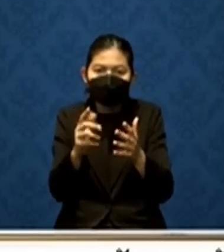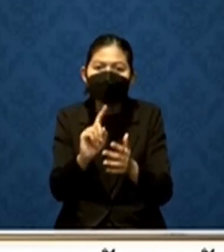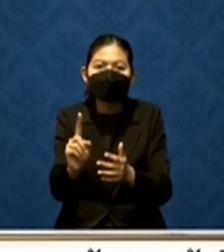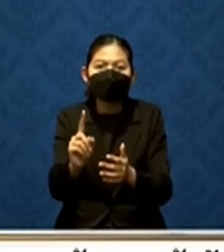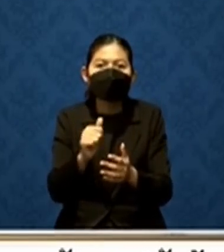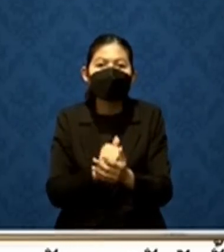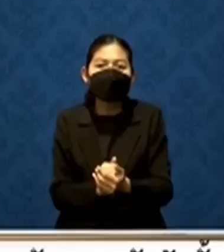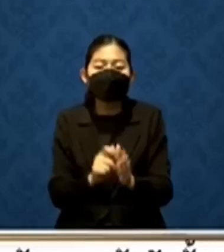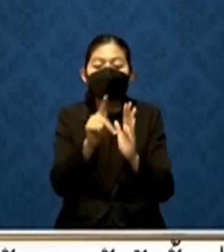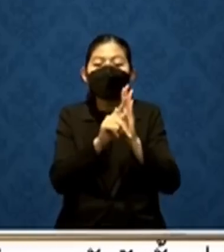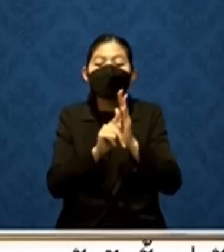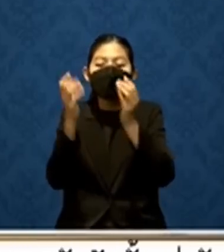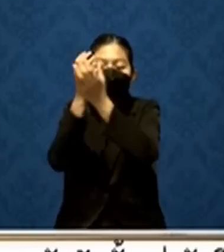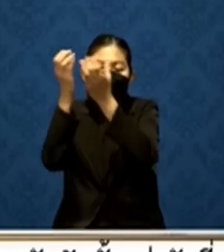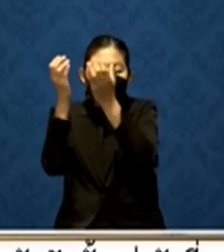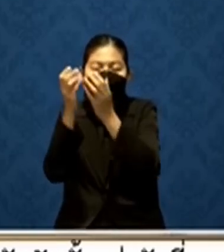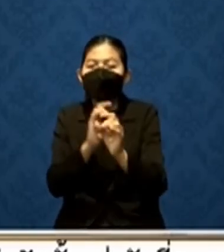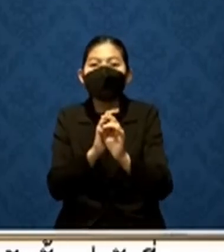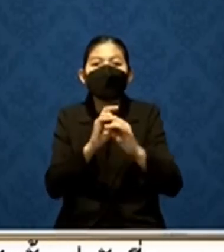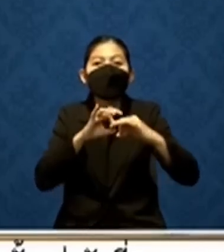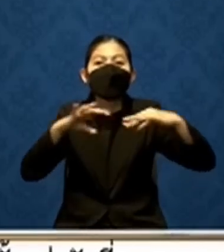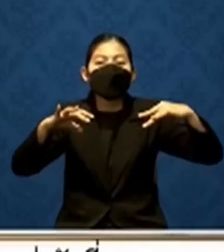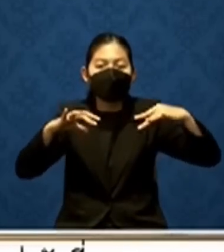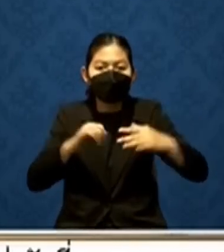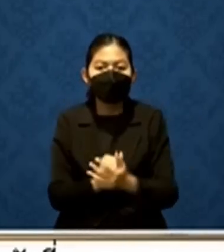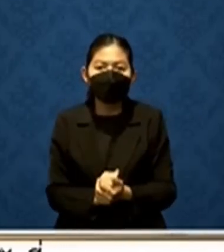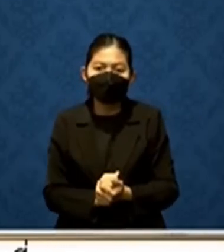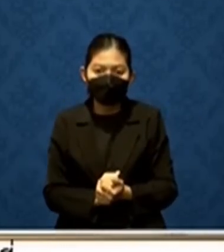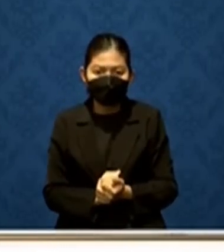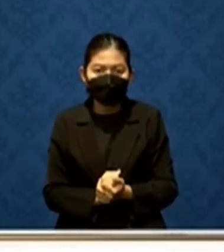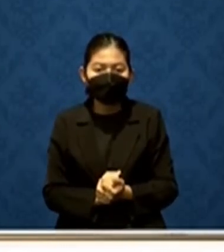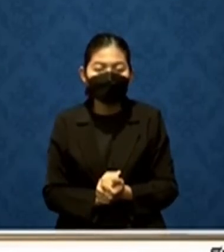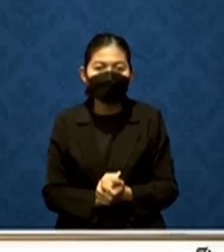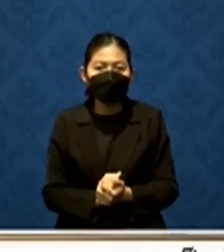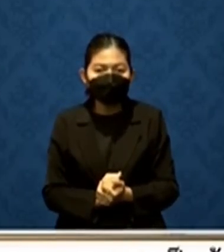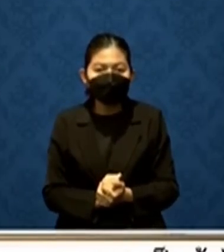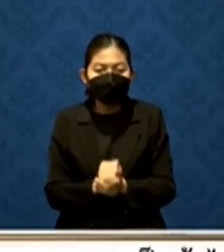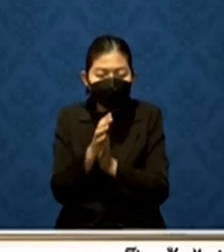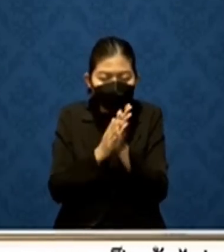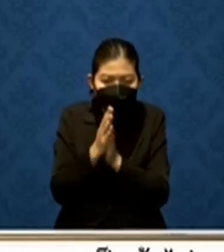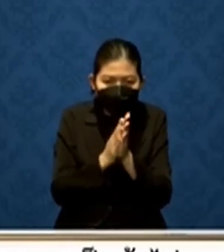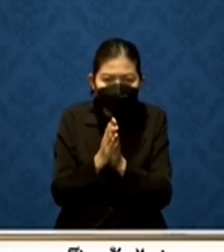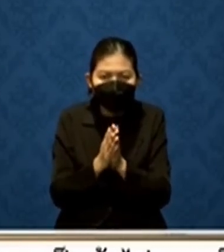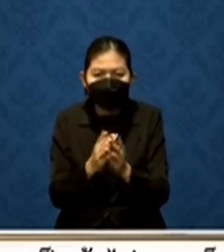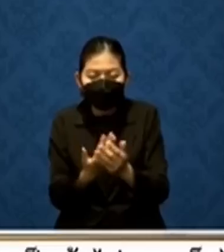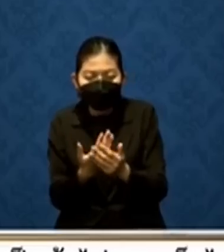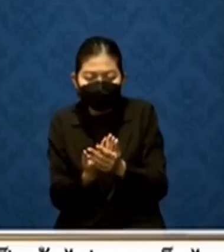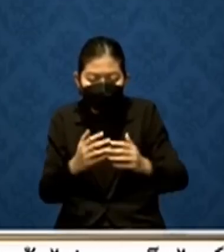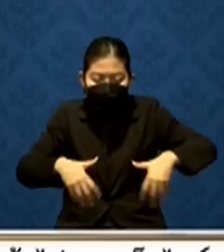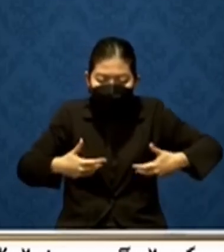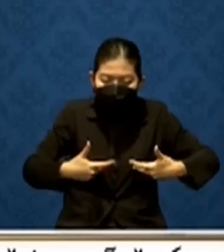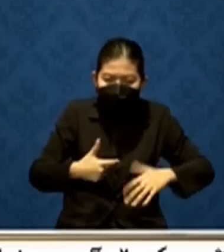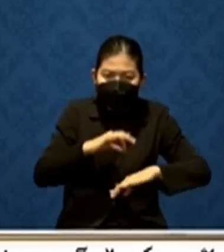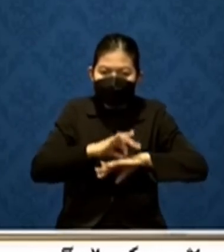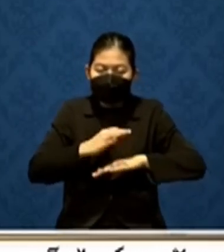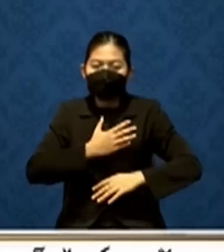และกฎหมายไม่มีความซื่อสัตย์สุจริตเป็นที่ประจักษ์มุ่งสร้างความมั่งคั่งในตำแหน่งหน้า